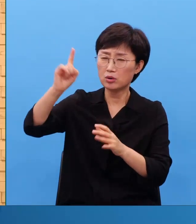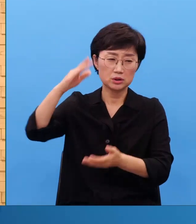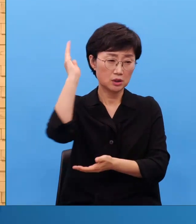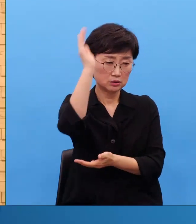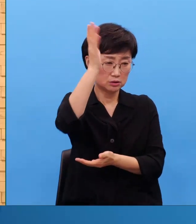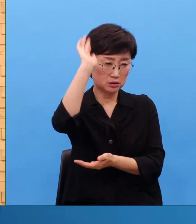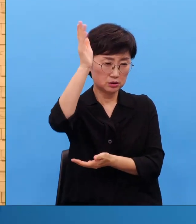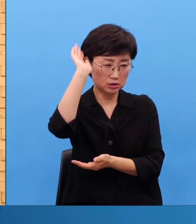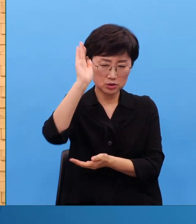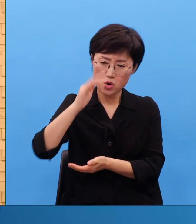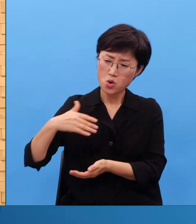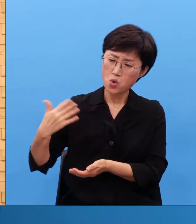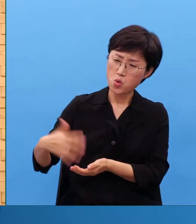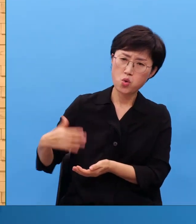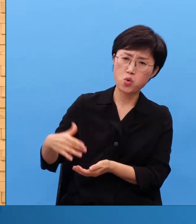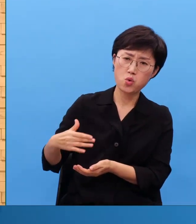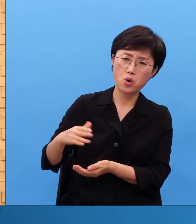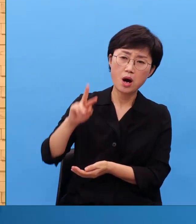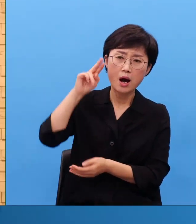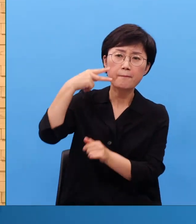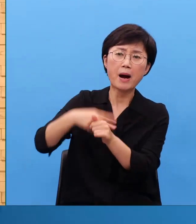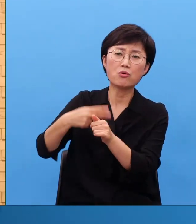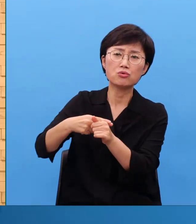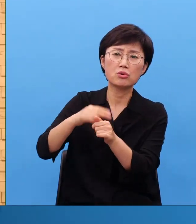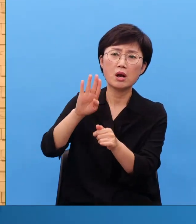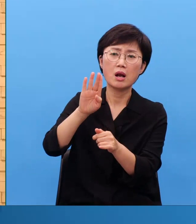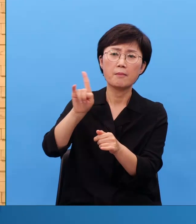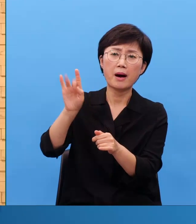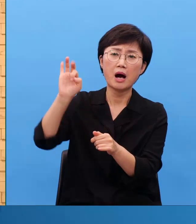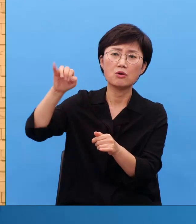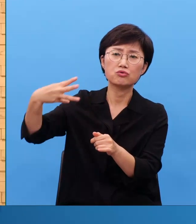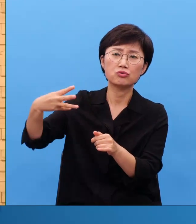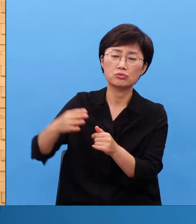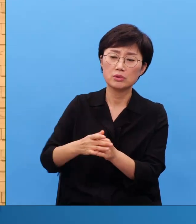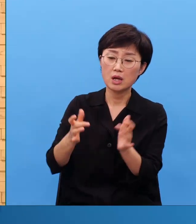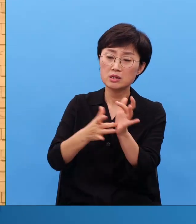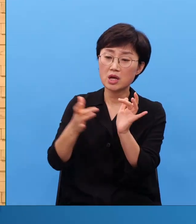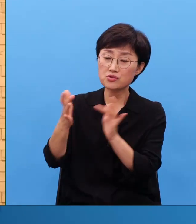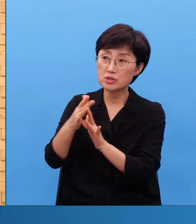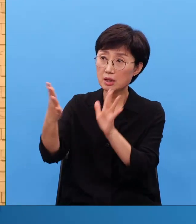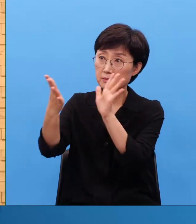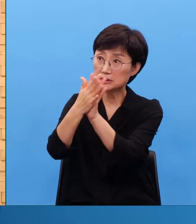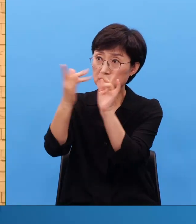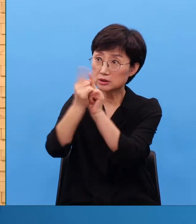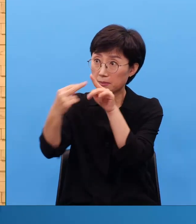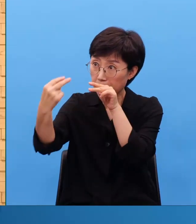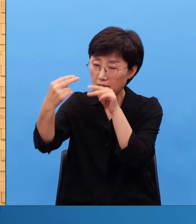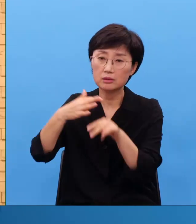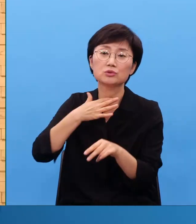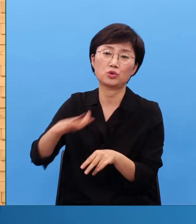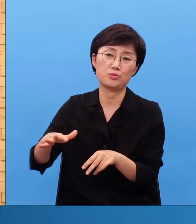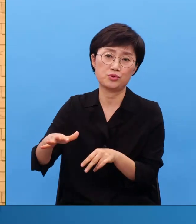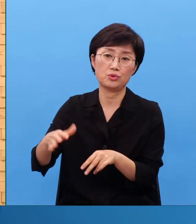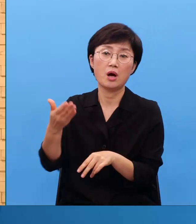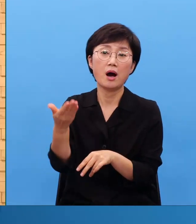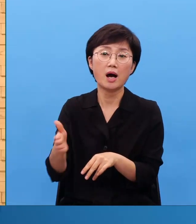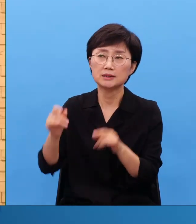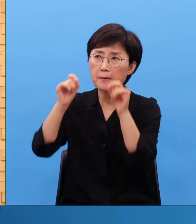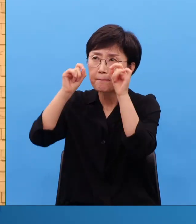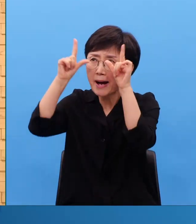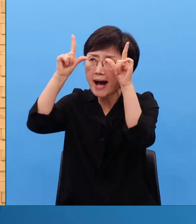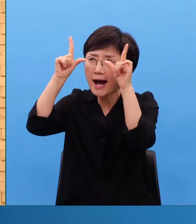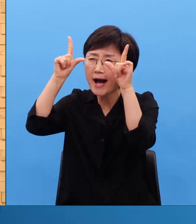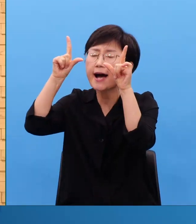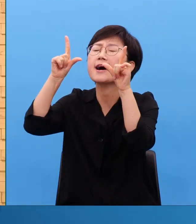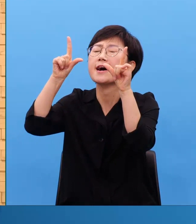spoke boldly about the kingdom of God. 바울 예수님 못 봤는데도 했어요. 여러분도 할 수 있다 그 말이에요. Paul, 똑같은 he did 겁니다. it without even seeing Jesus,